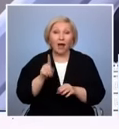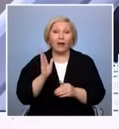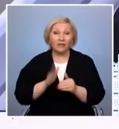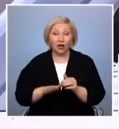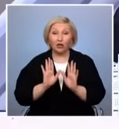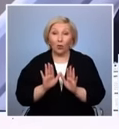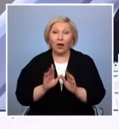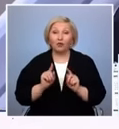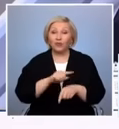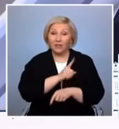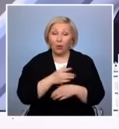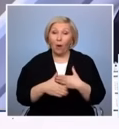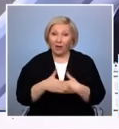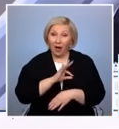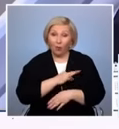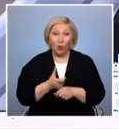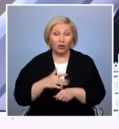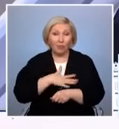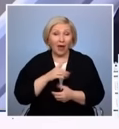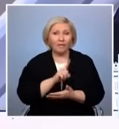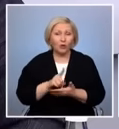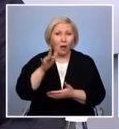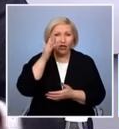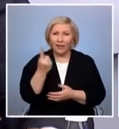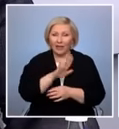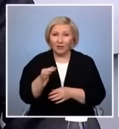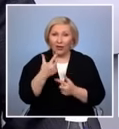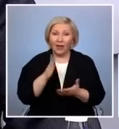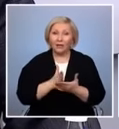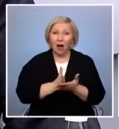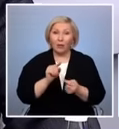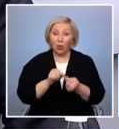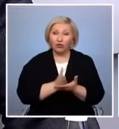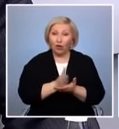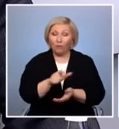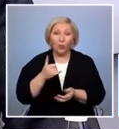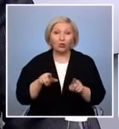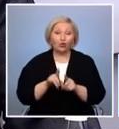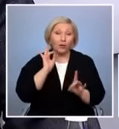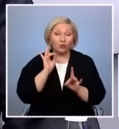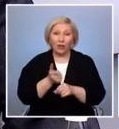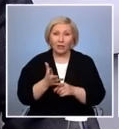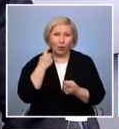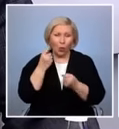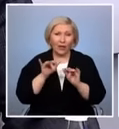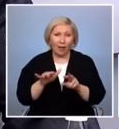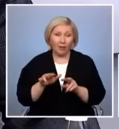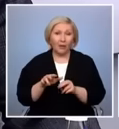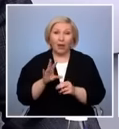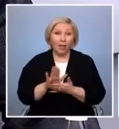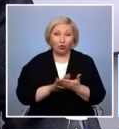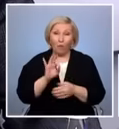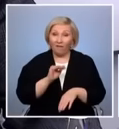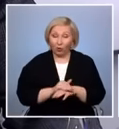субботу, ну, по крайней мере, специфику и особенности этого бюджета. То, что я видел, меня, честно говоря, очень опечалило и